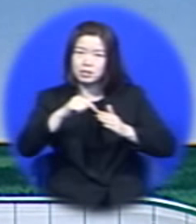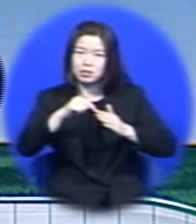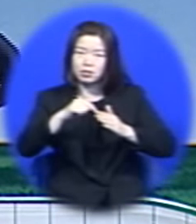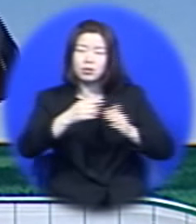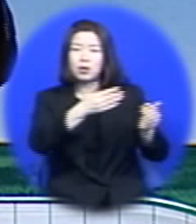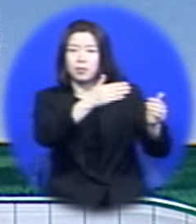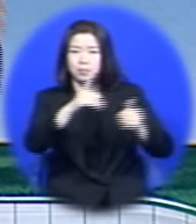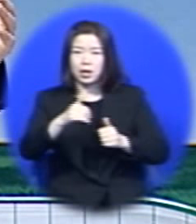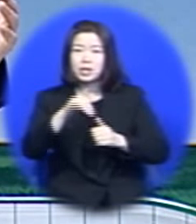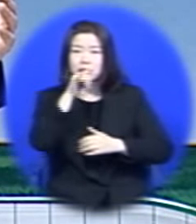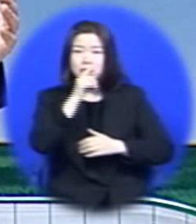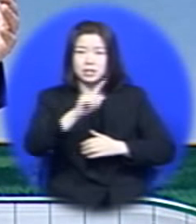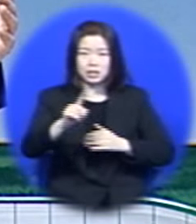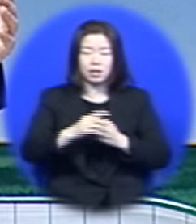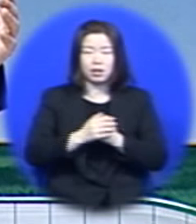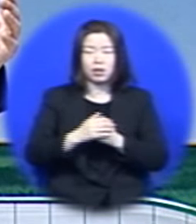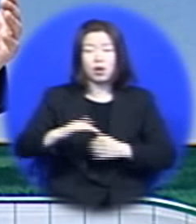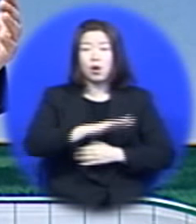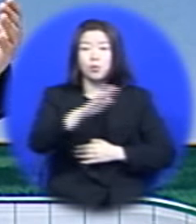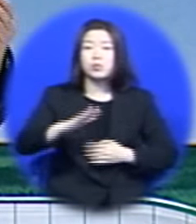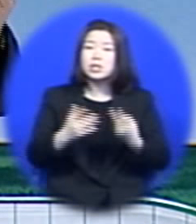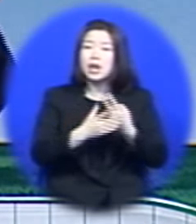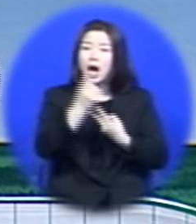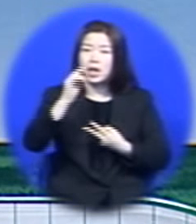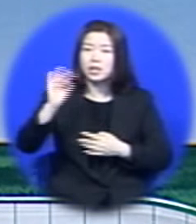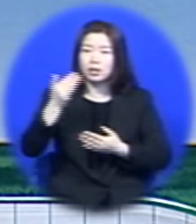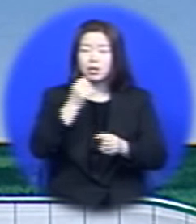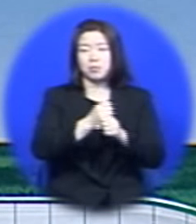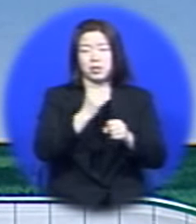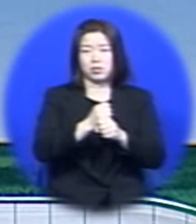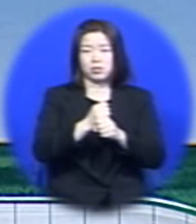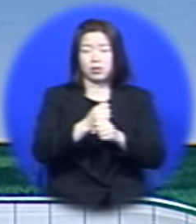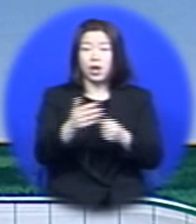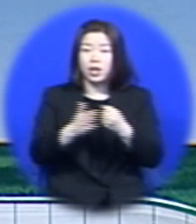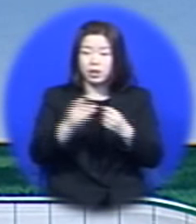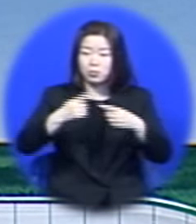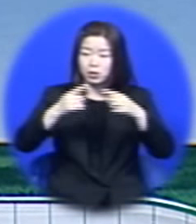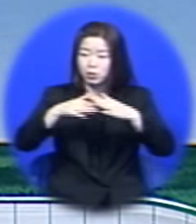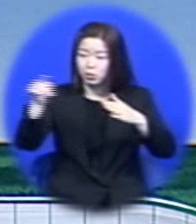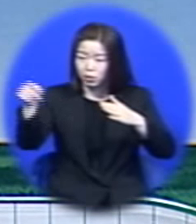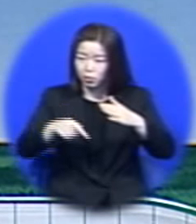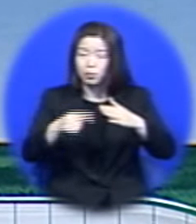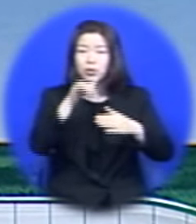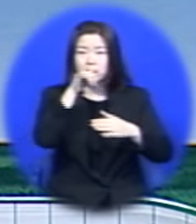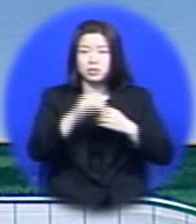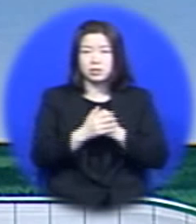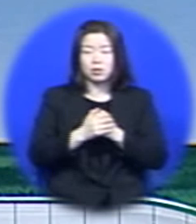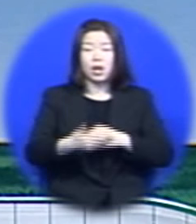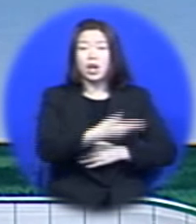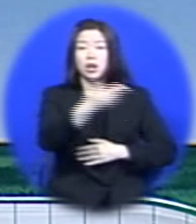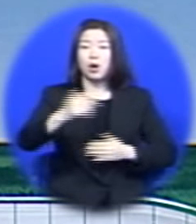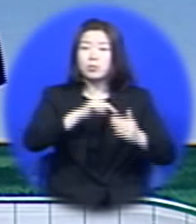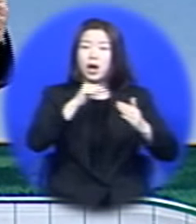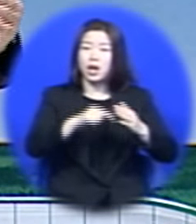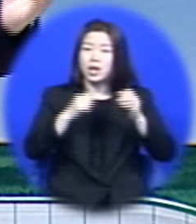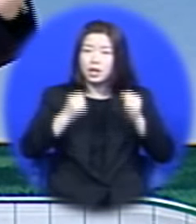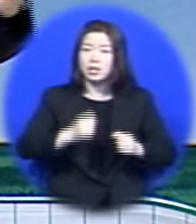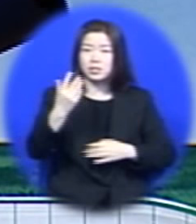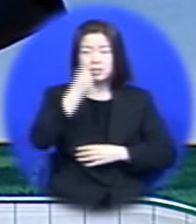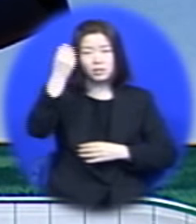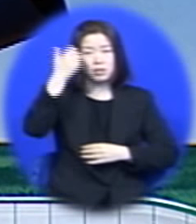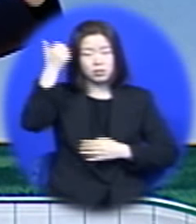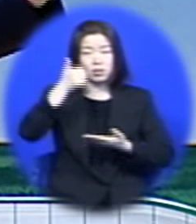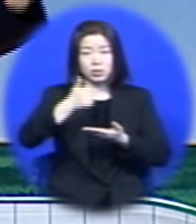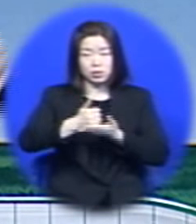우리를 하나 되게 이미 하셨어요. 그래서 오늘 이렇게 교회에 나오신 겁니다. 여러분 안에 계신 성령께서